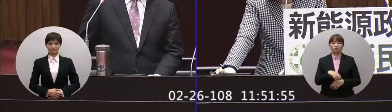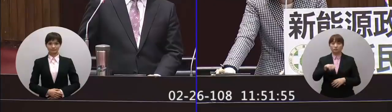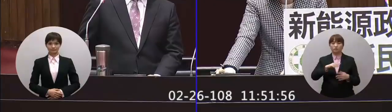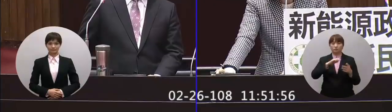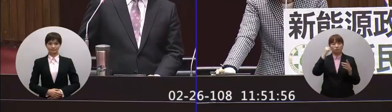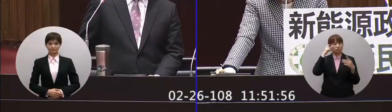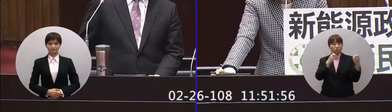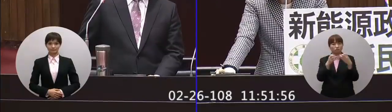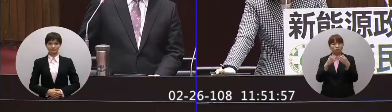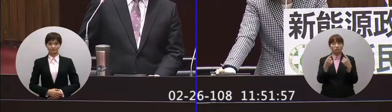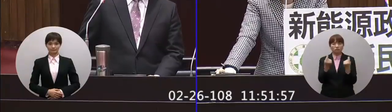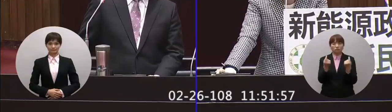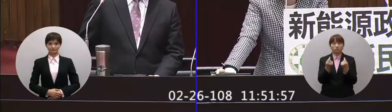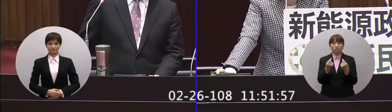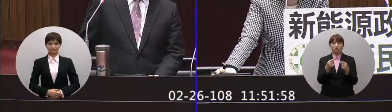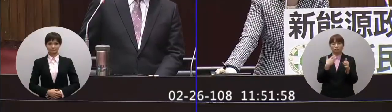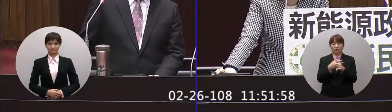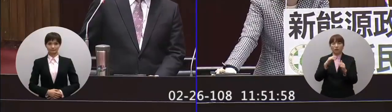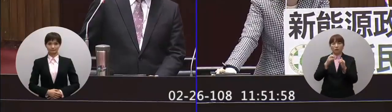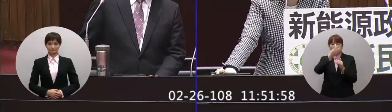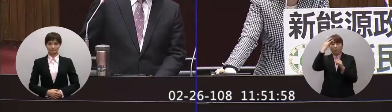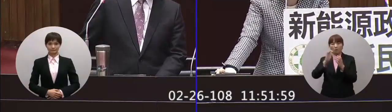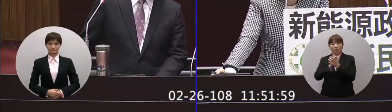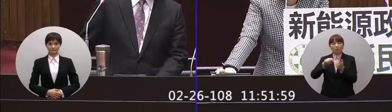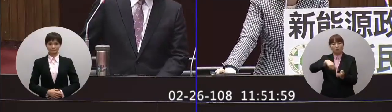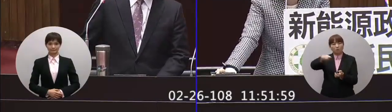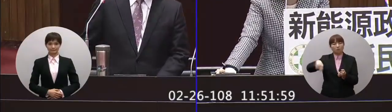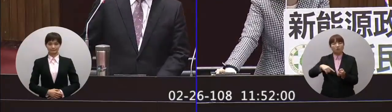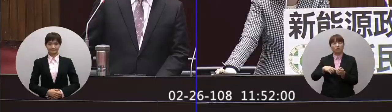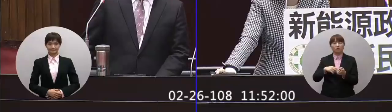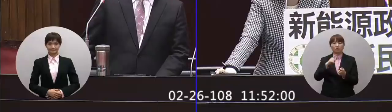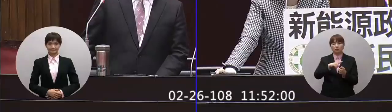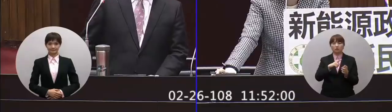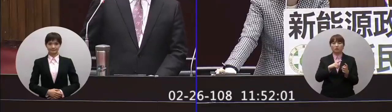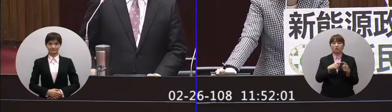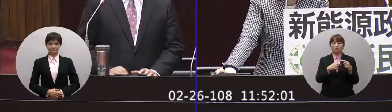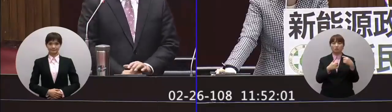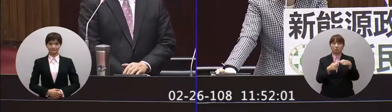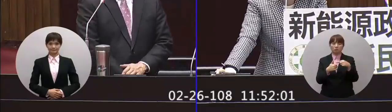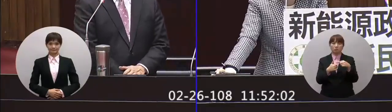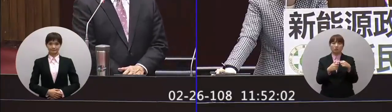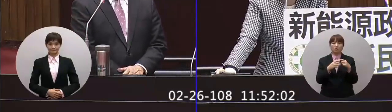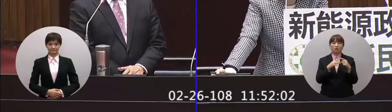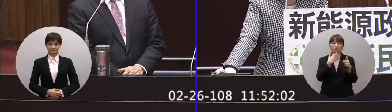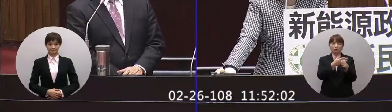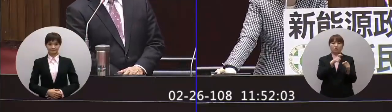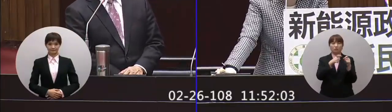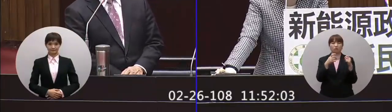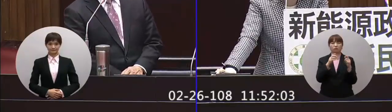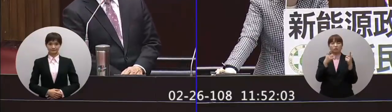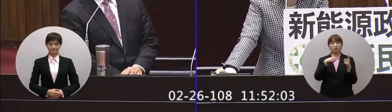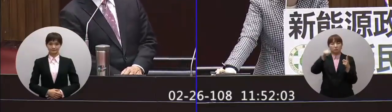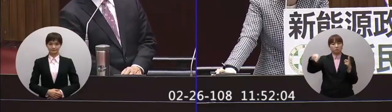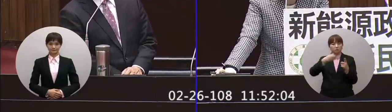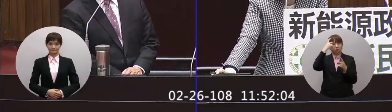这样子一个谈话，好像对于现在年轻朋友来讲，也不是一个很好的方向。年轻朋友不